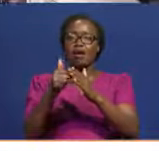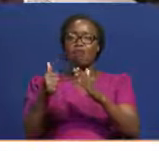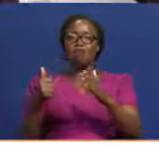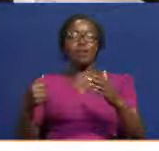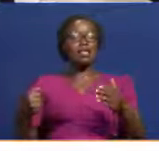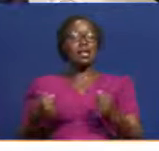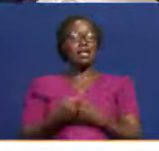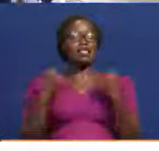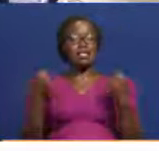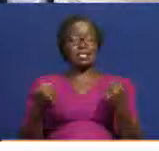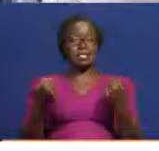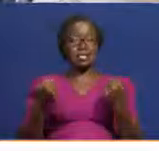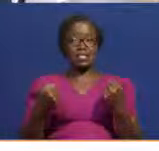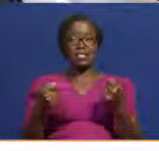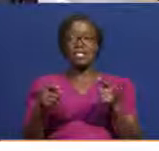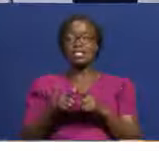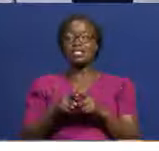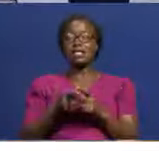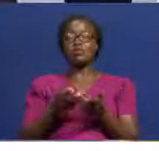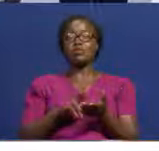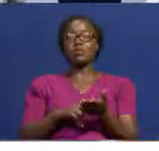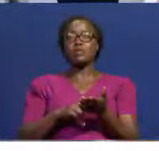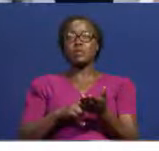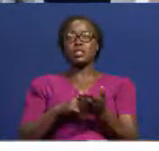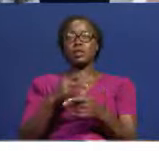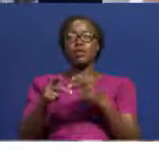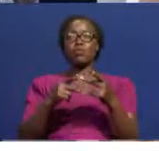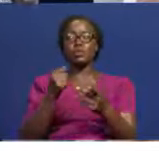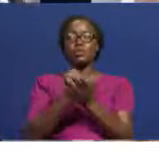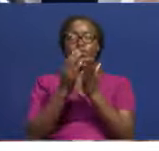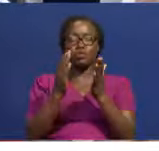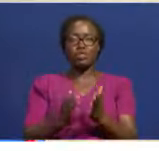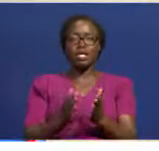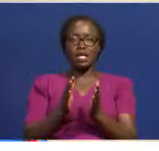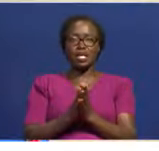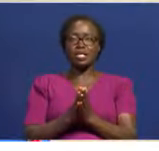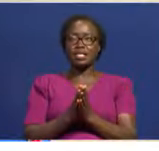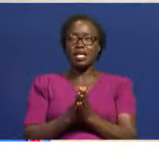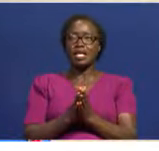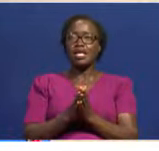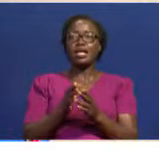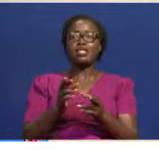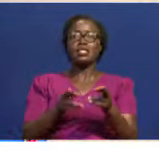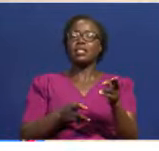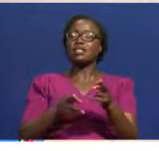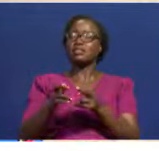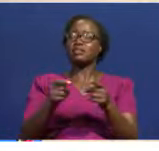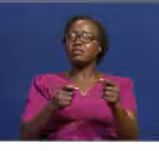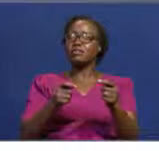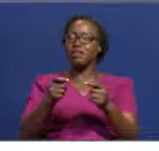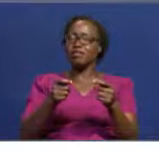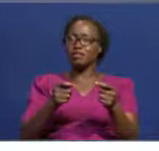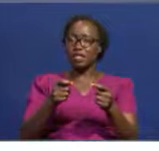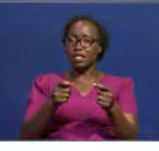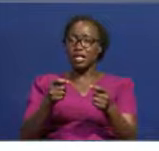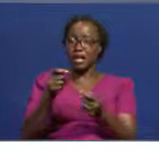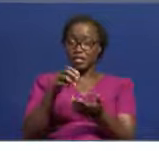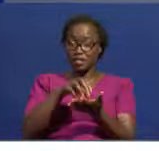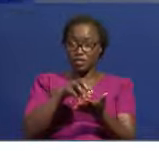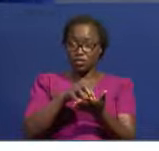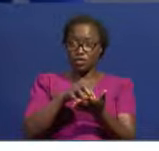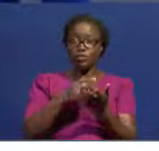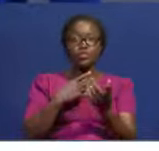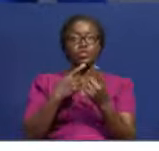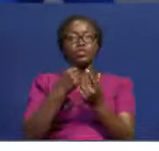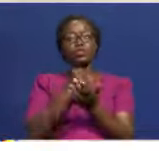carnages. Semi zake zikikaririwa na afisa operesheni katika makao makuu ya trafiki jijini Nairobi, Sarah Koki. We are